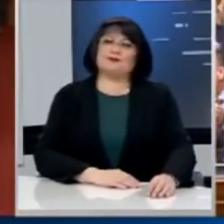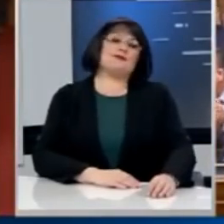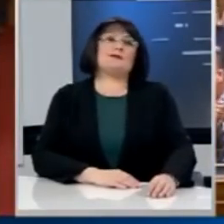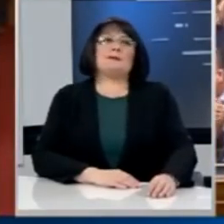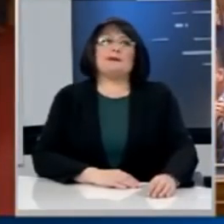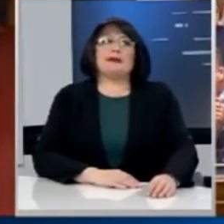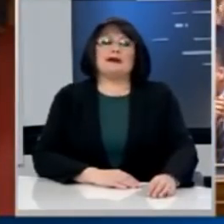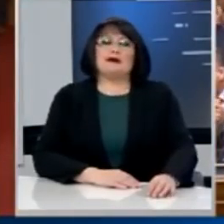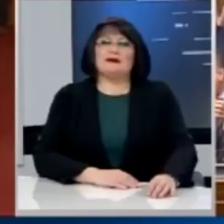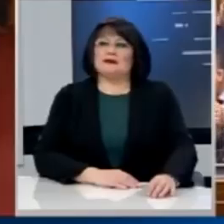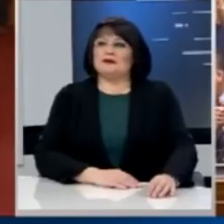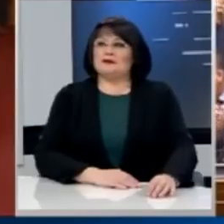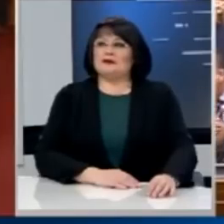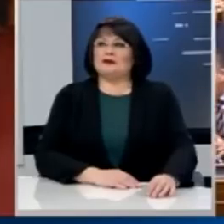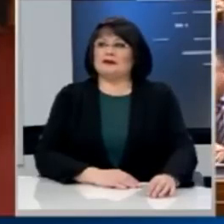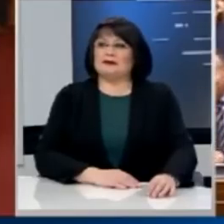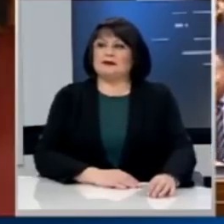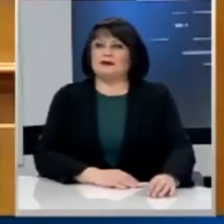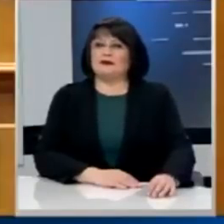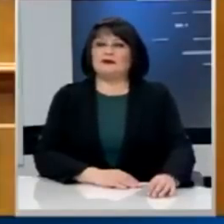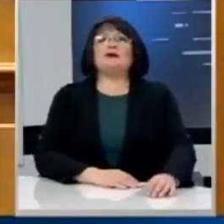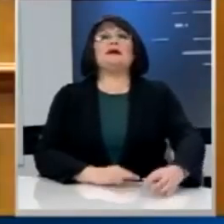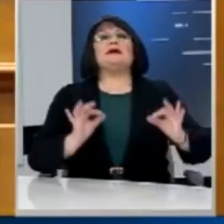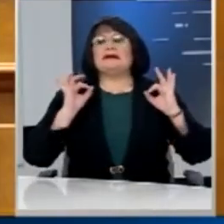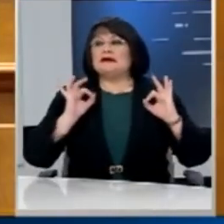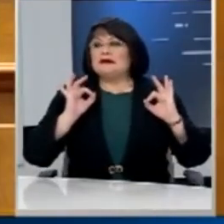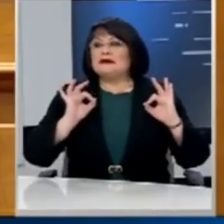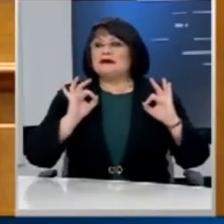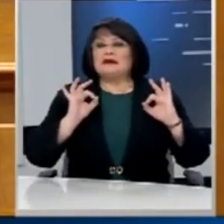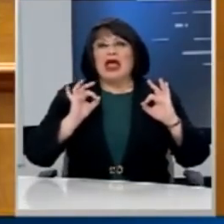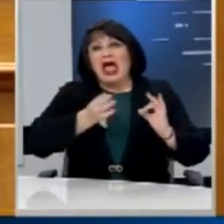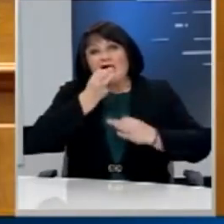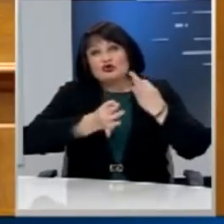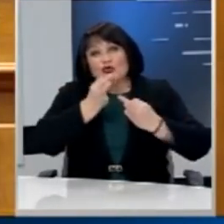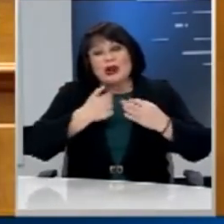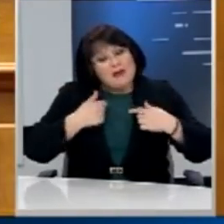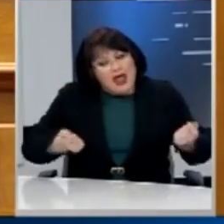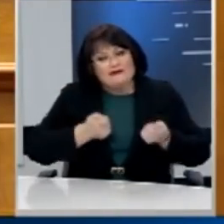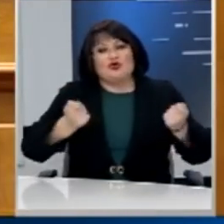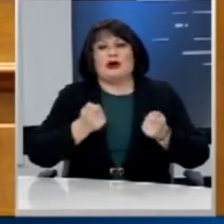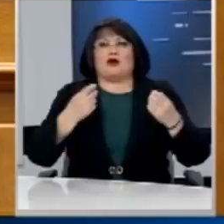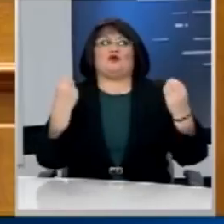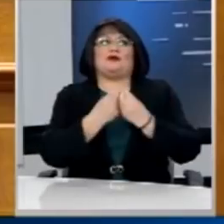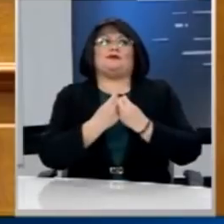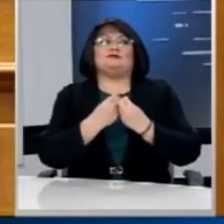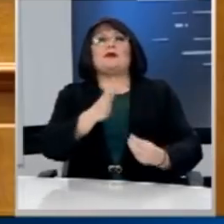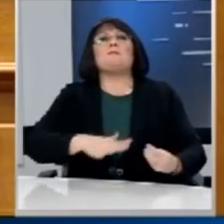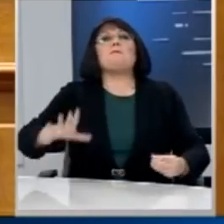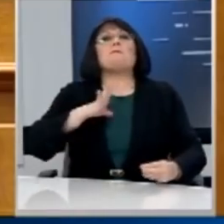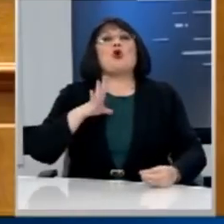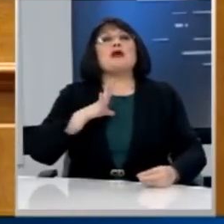Και είναι αυτή η συνέπεια λόγων και πράξεων που επιβραβεύεται από τους